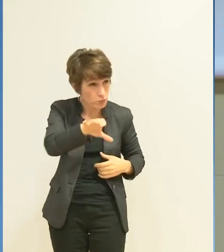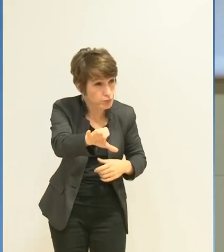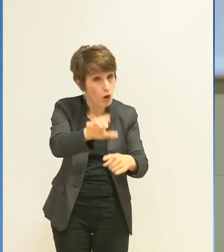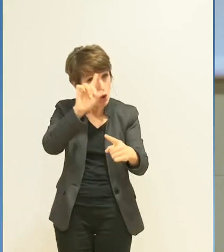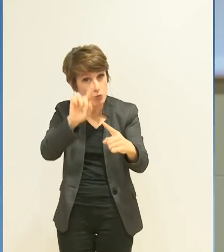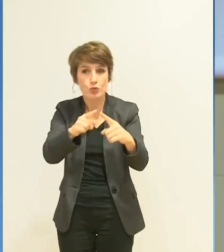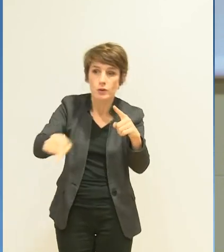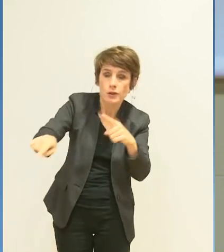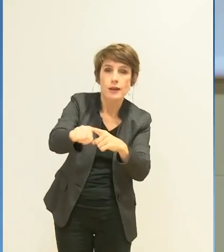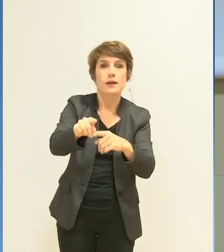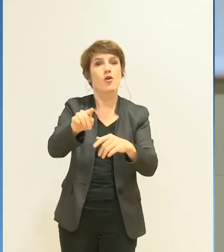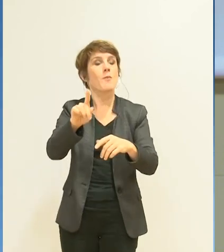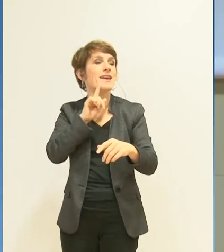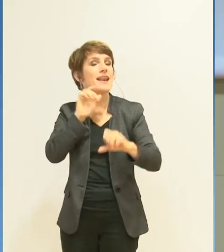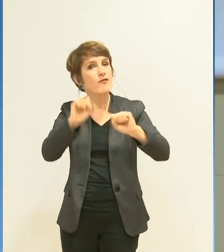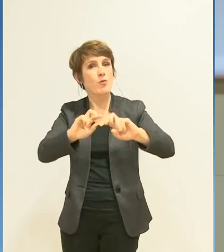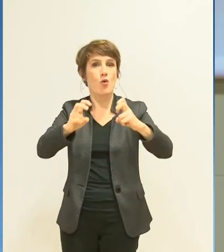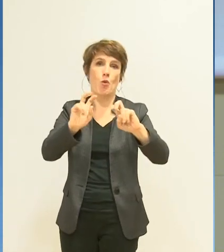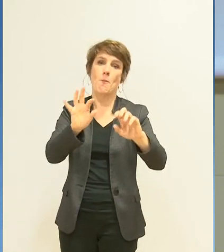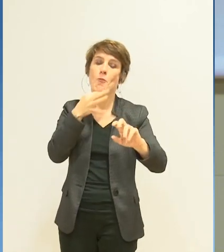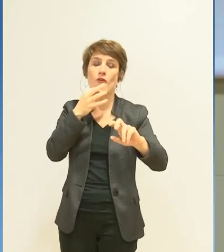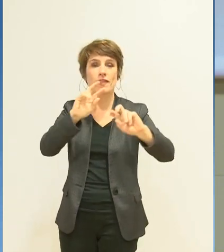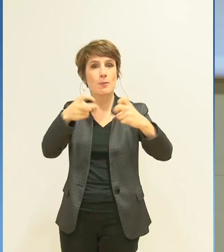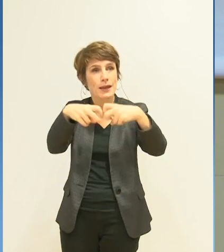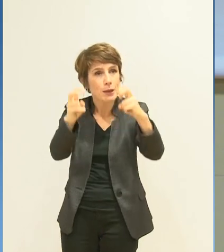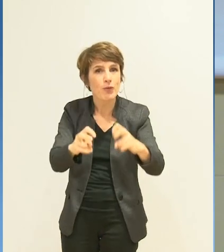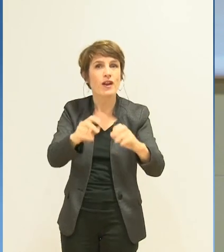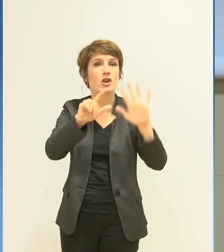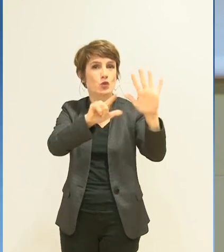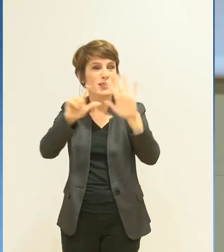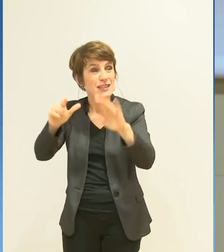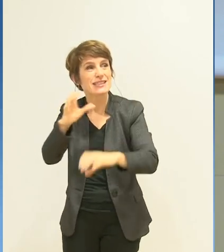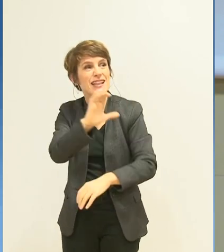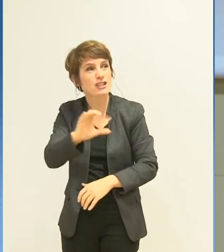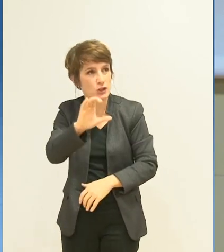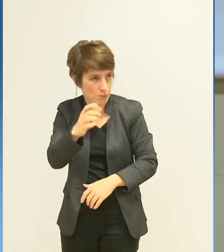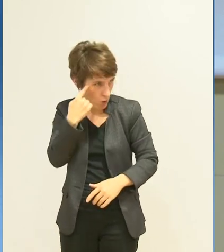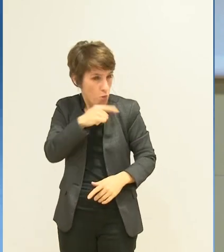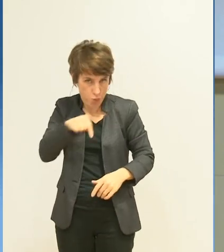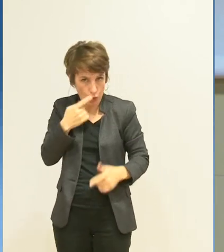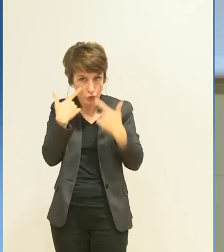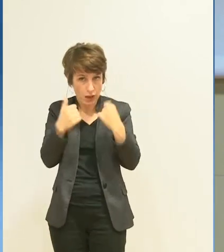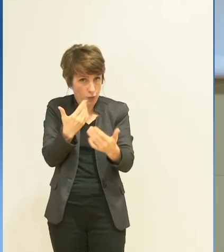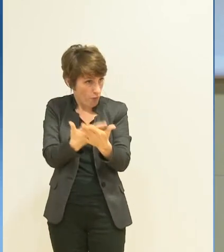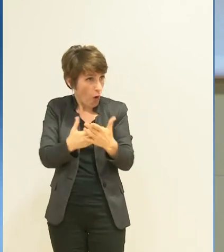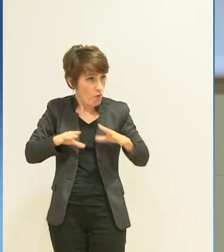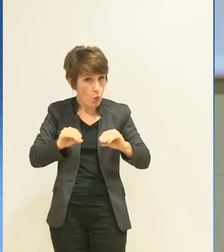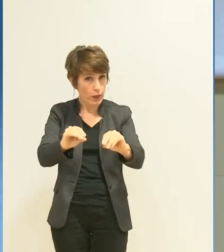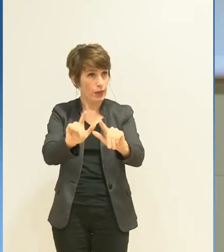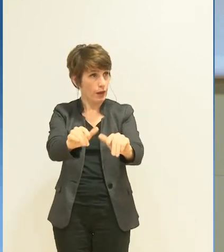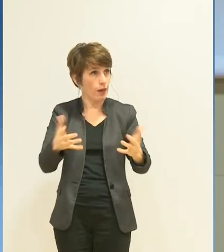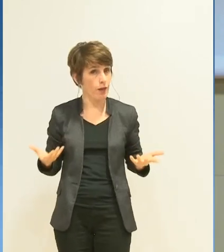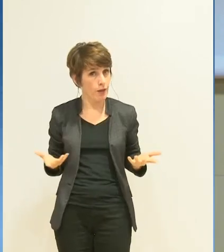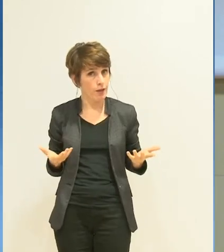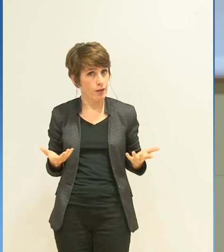d'un tarif de cantine à 77 centimes cela va de pair pour nous et ça va de pair dans la mise en acte que nous